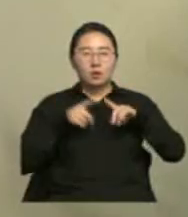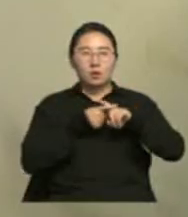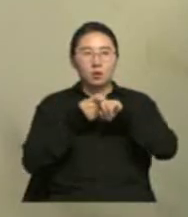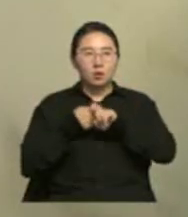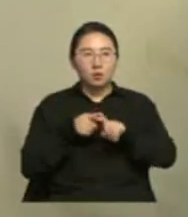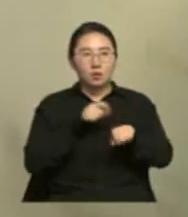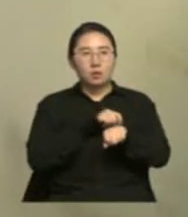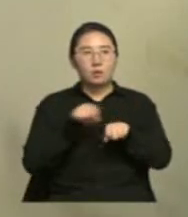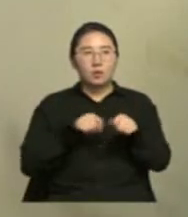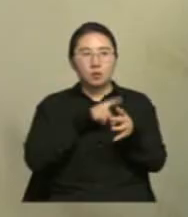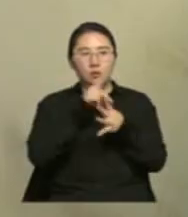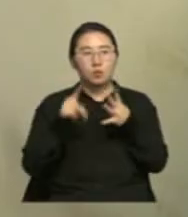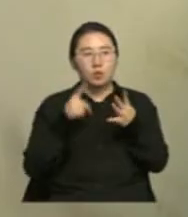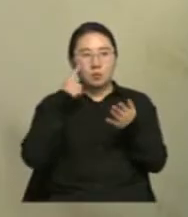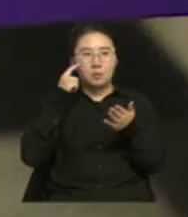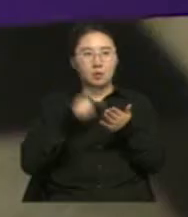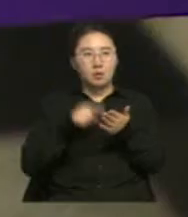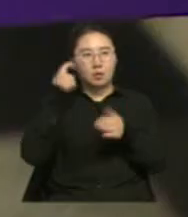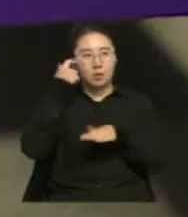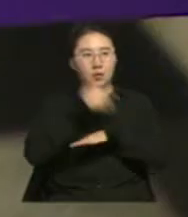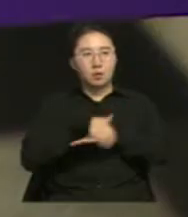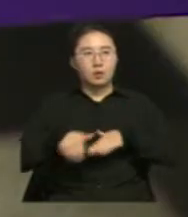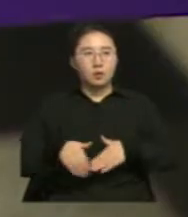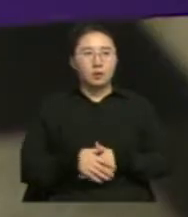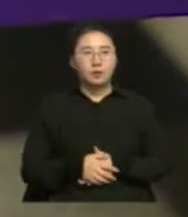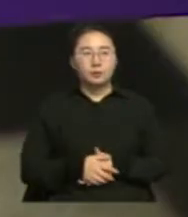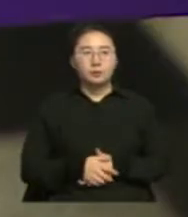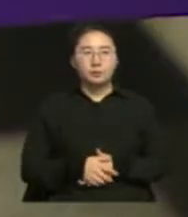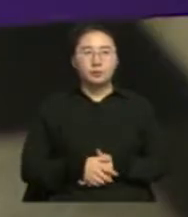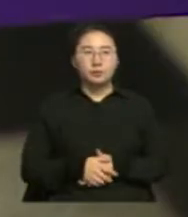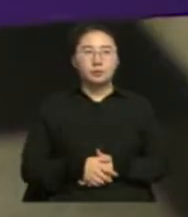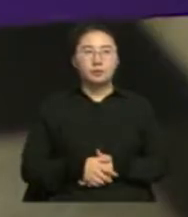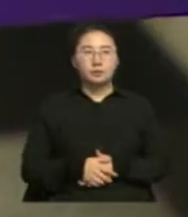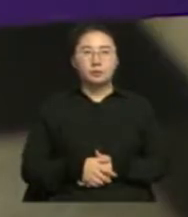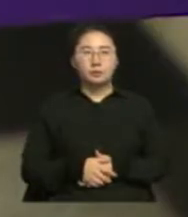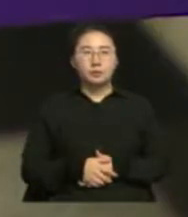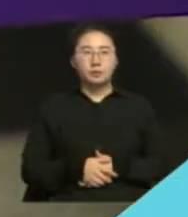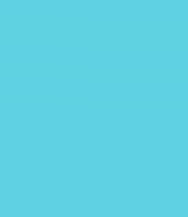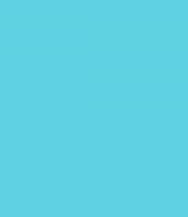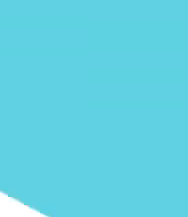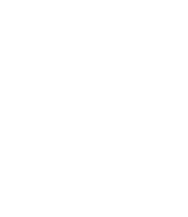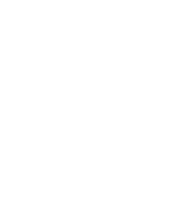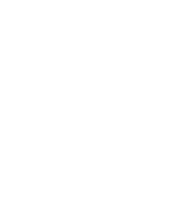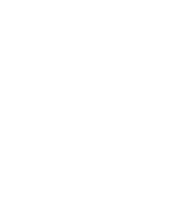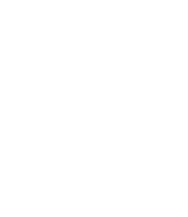특별 프로그램도 발굴할 계획입니다. 딜라이브 서울경기 케이블TV 지역배입니다.